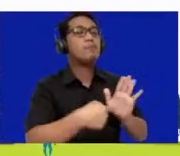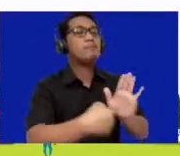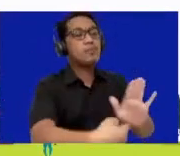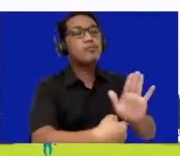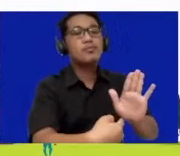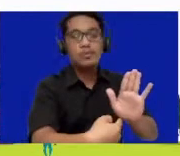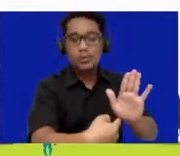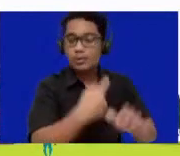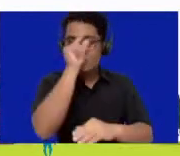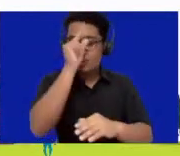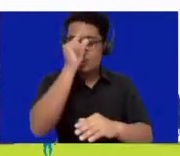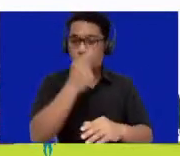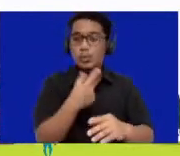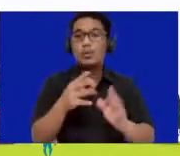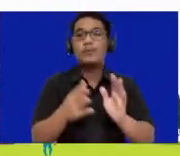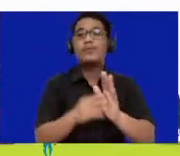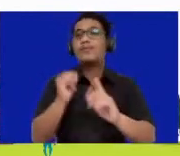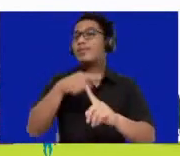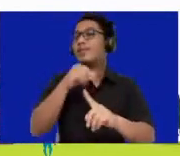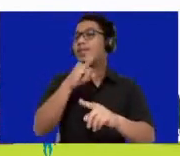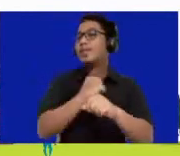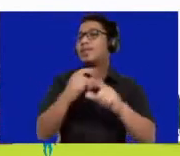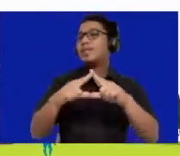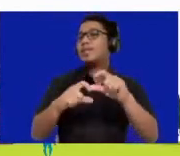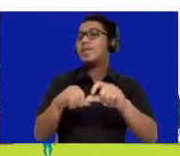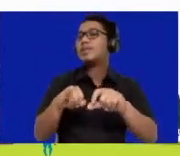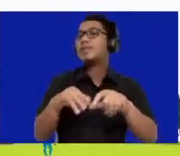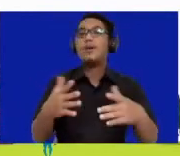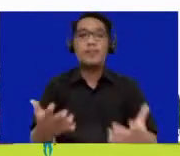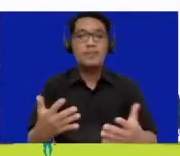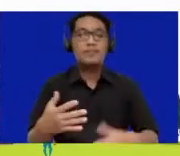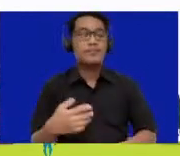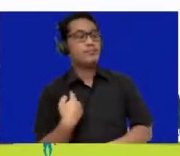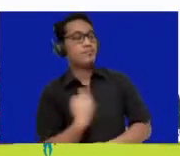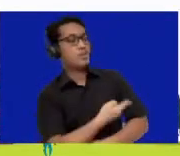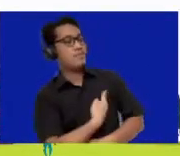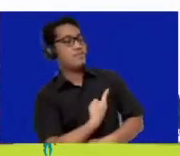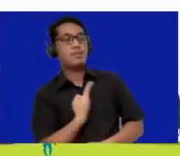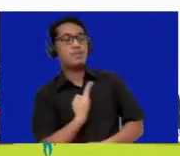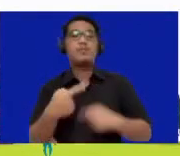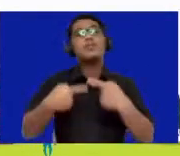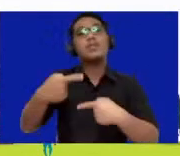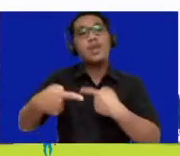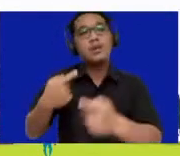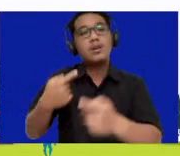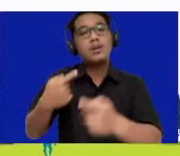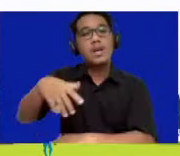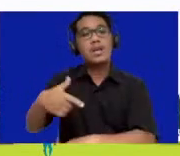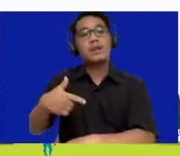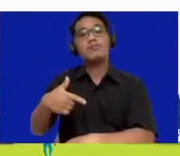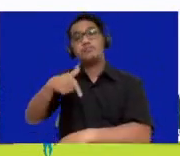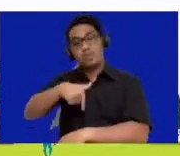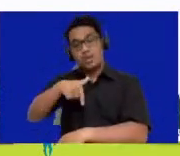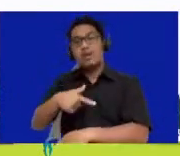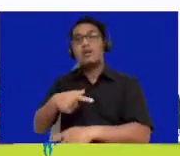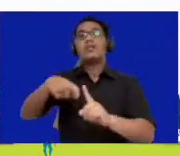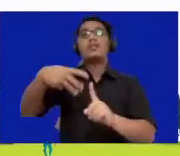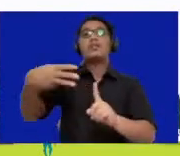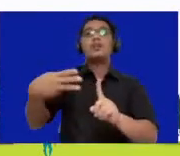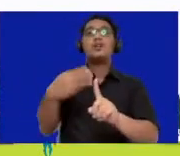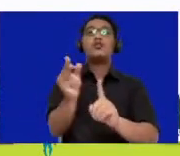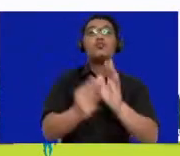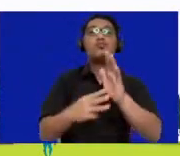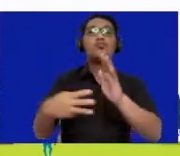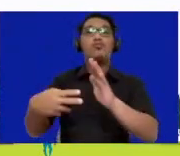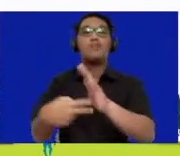mitigasi? Kami akan bercerita di daerah saya sendiri, Kabupaten Kebumen. Bentuk mitigasi nyata yang sudah